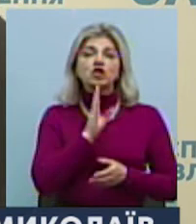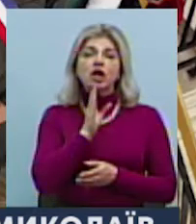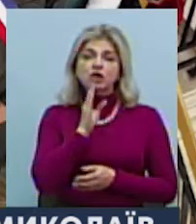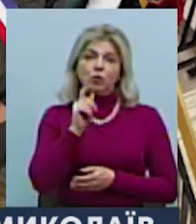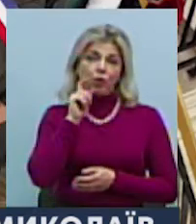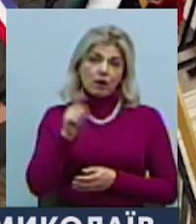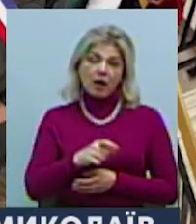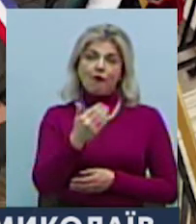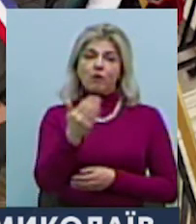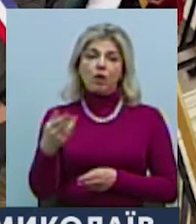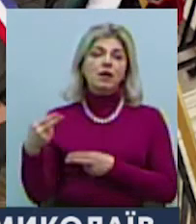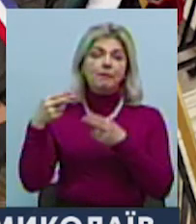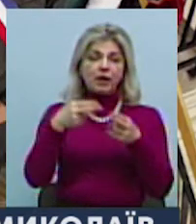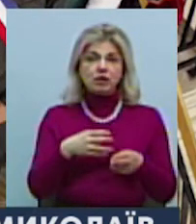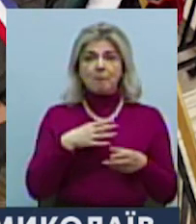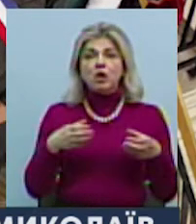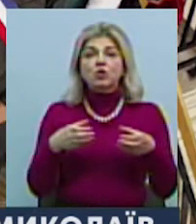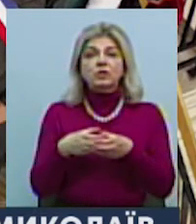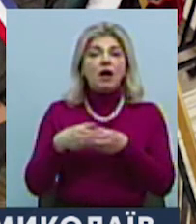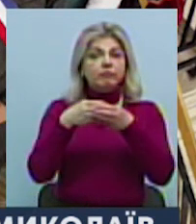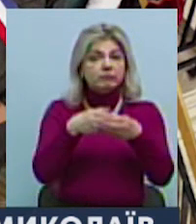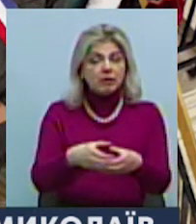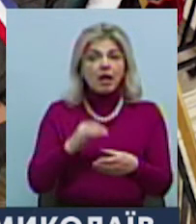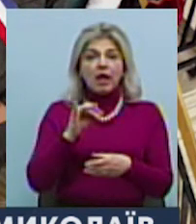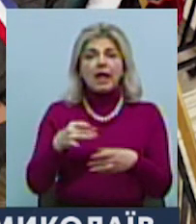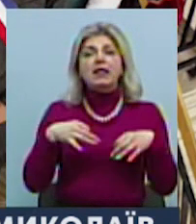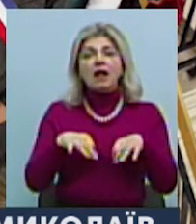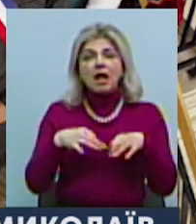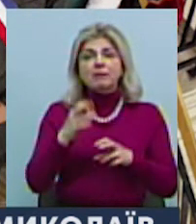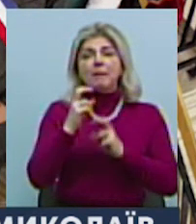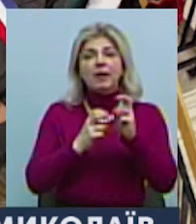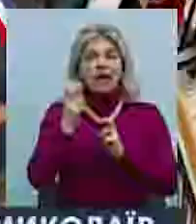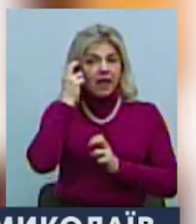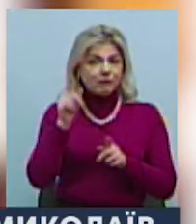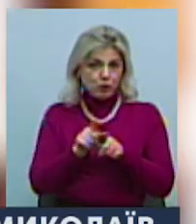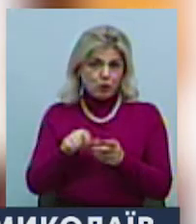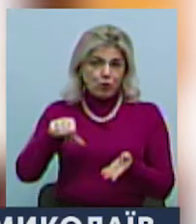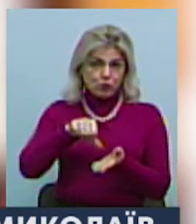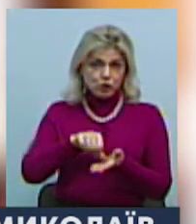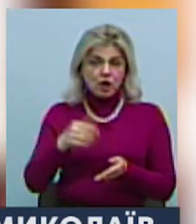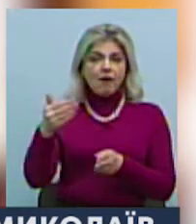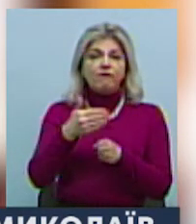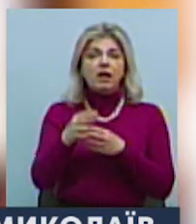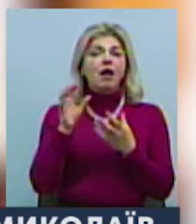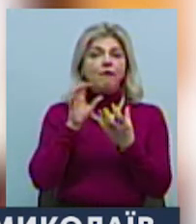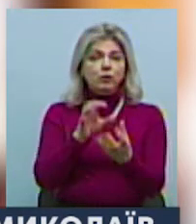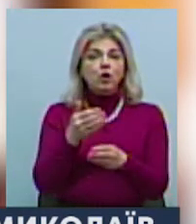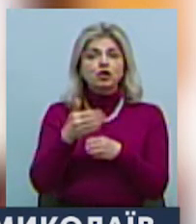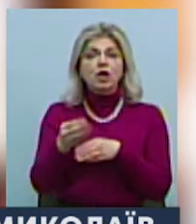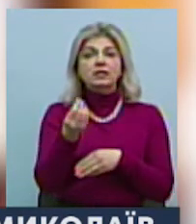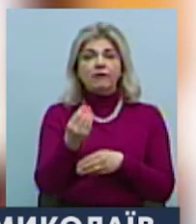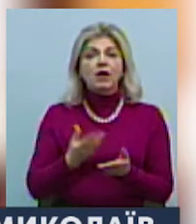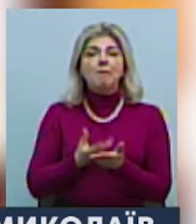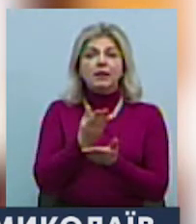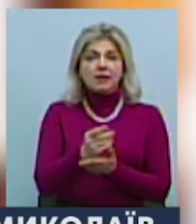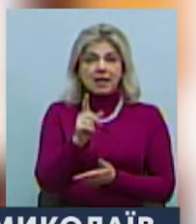Вони приїжджали, були в складі делегації. І, здається, якесь транспортне підприємство київське взяло участь. Вони виділили автобус, частину коштів сплатили